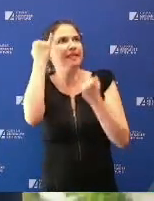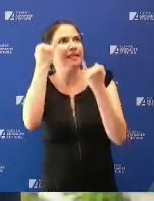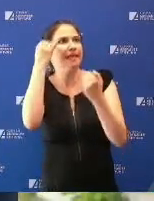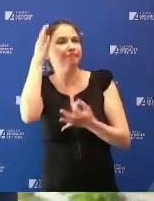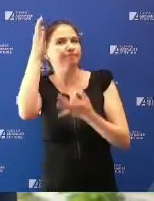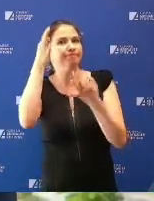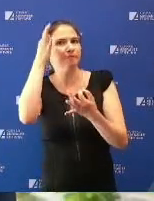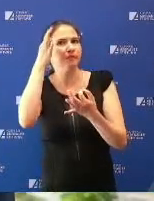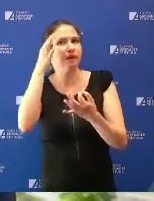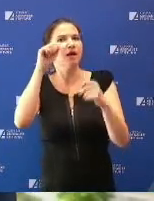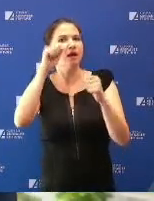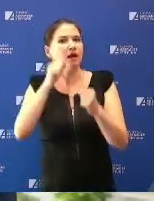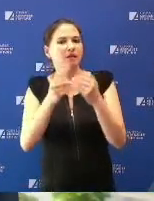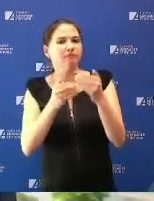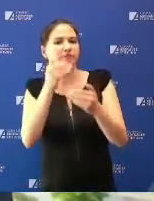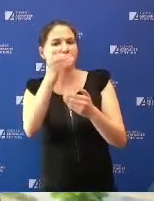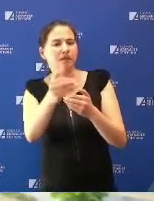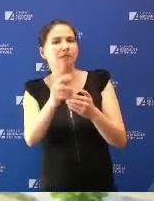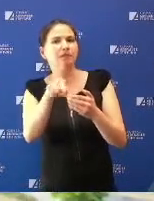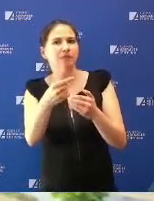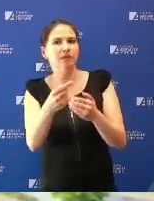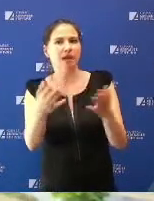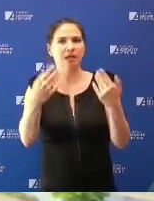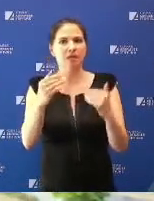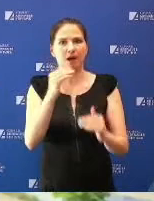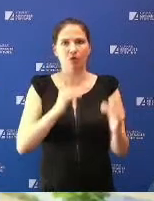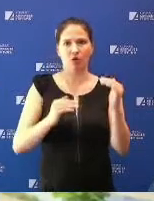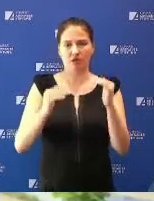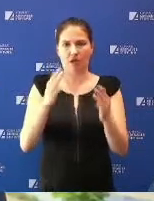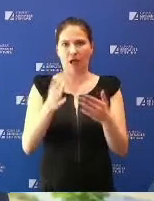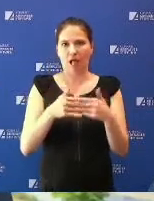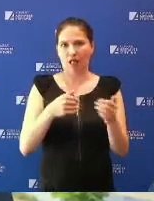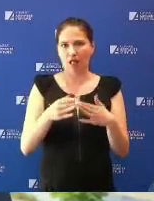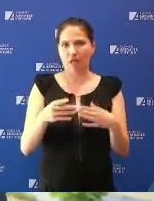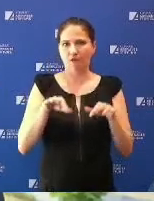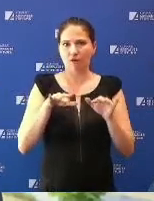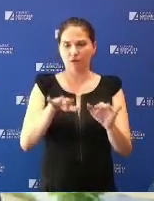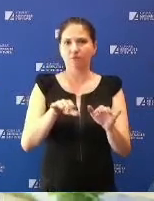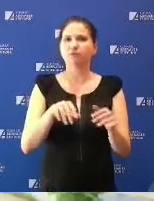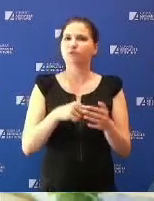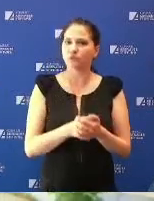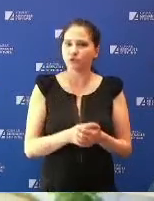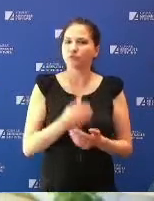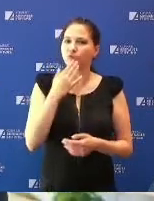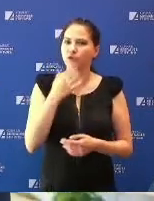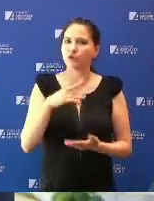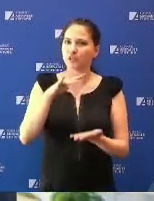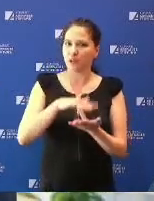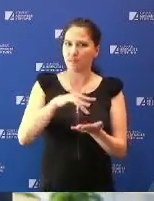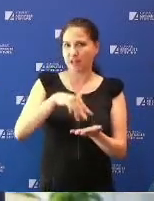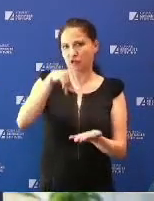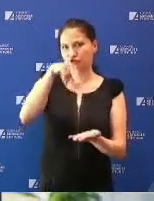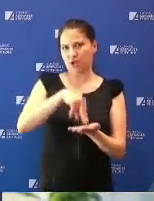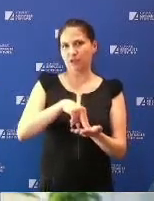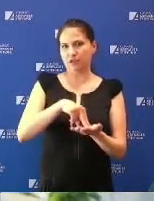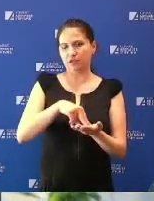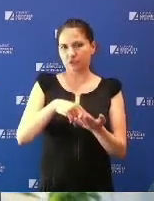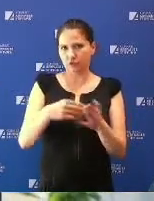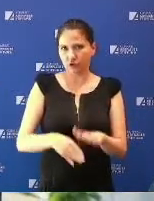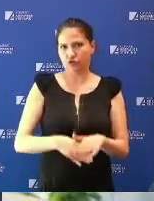bringen, klimaneutral zu werden und Industrieland zu bleiben, die den Mittelstand stärken und